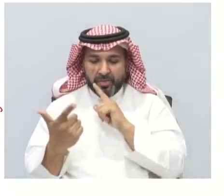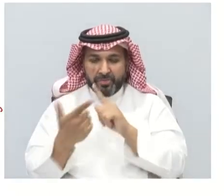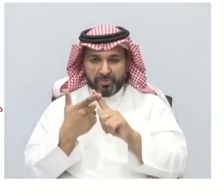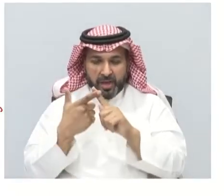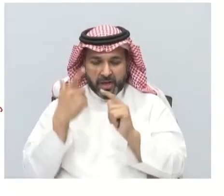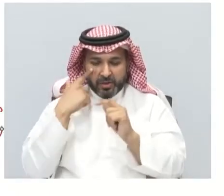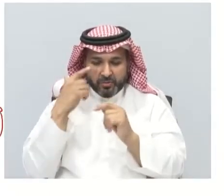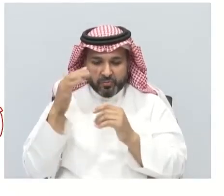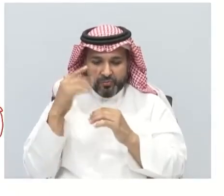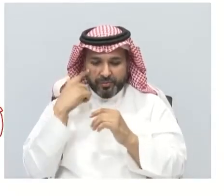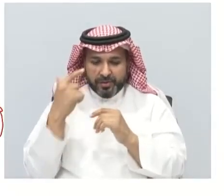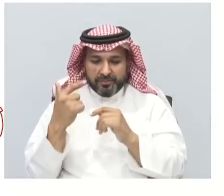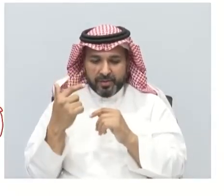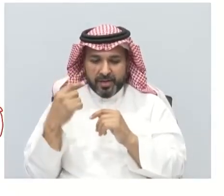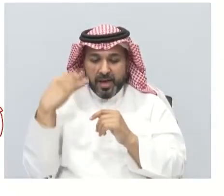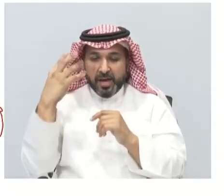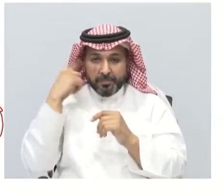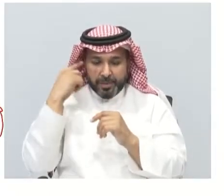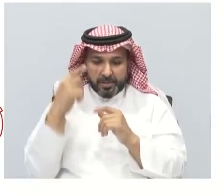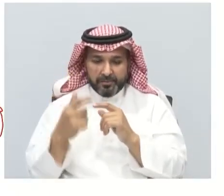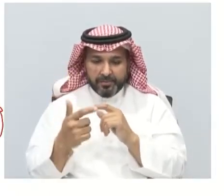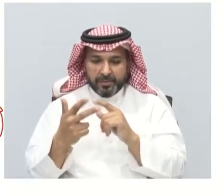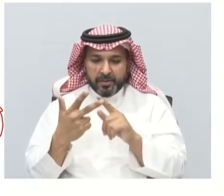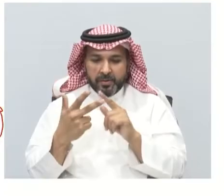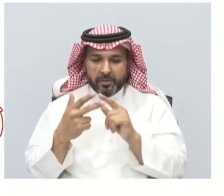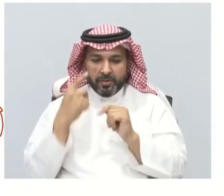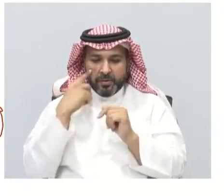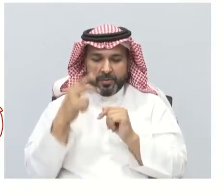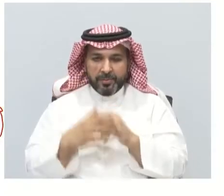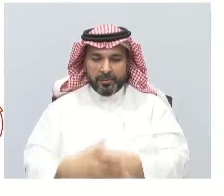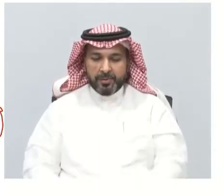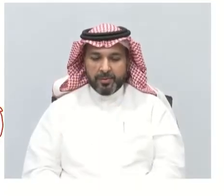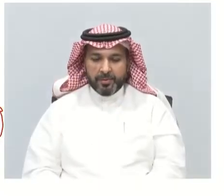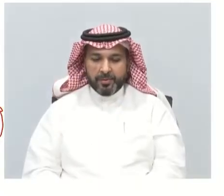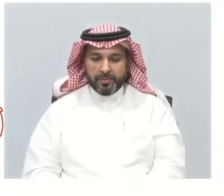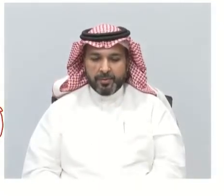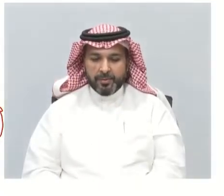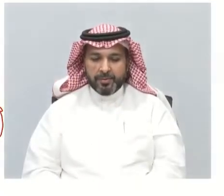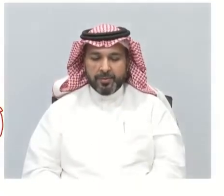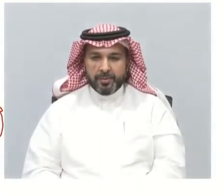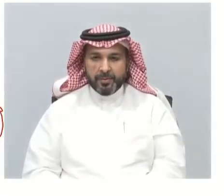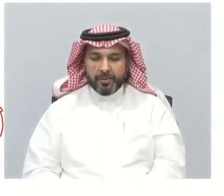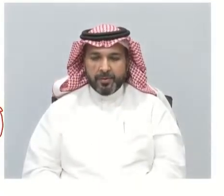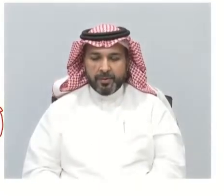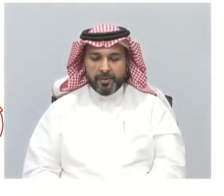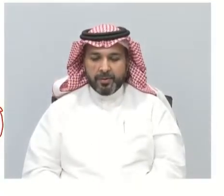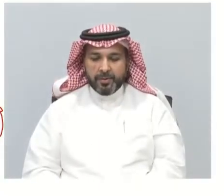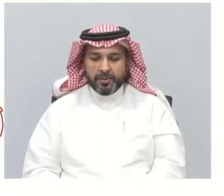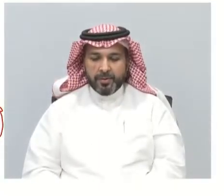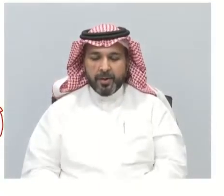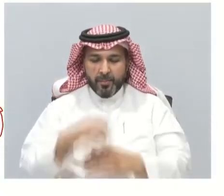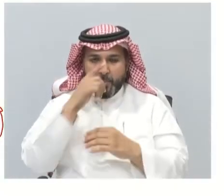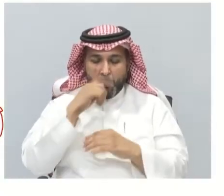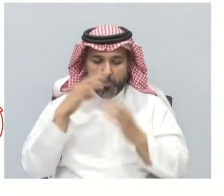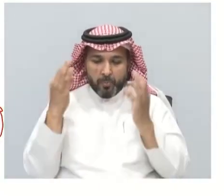كتابه المعادله المستقيمه الاخرى العمودي اللي هي دبليو بعد ذلك نحل النظام يعني اهم شيء ان نجيب المعادلتين الاساسيتين